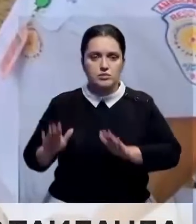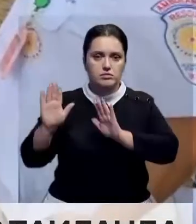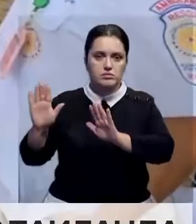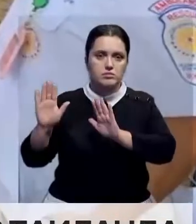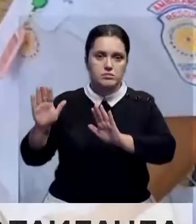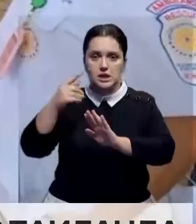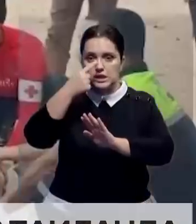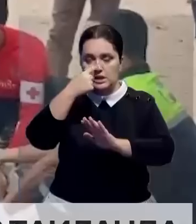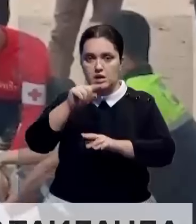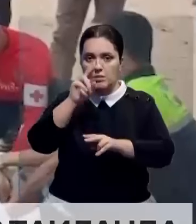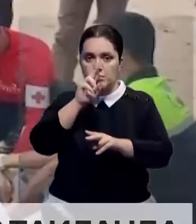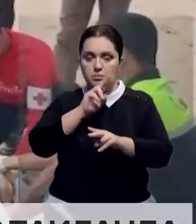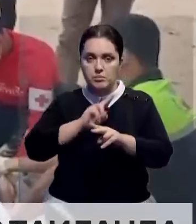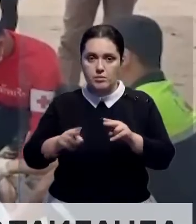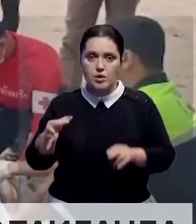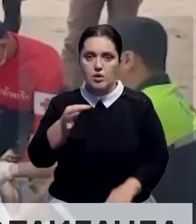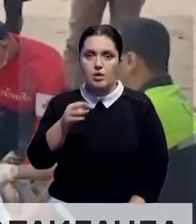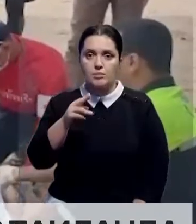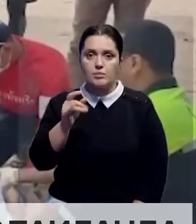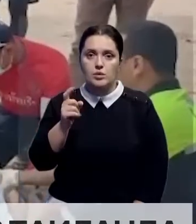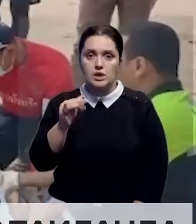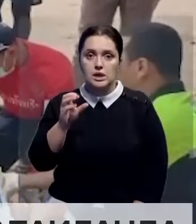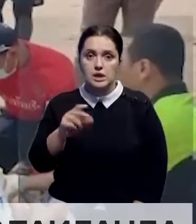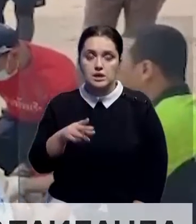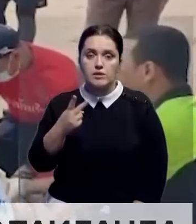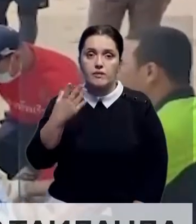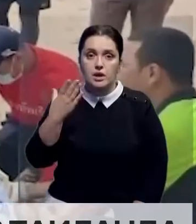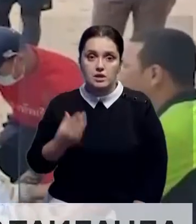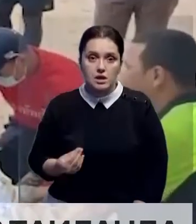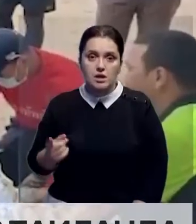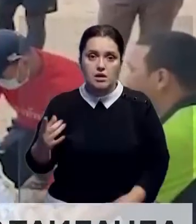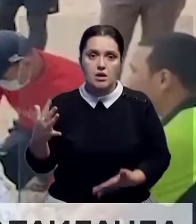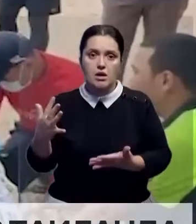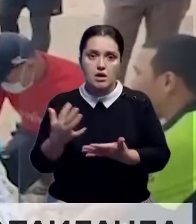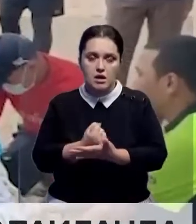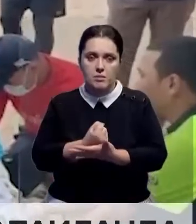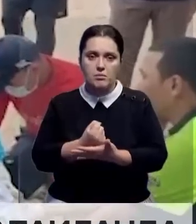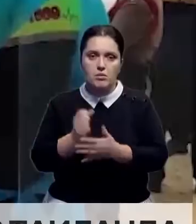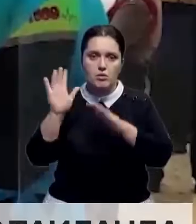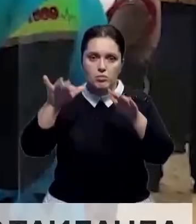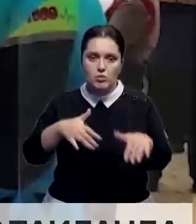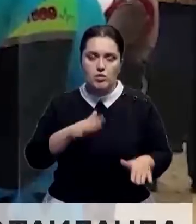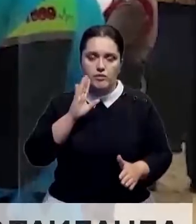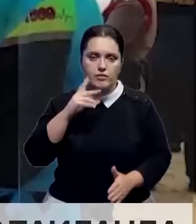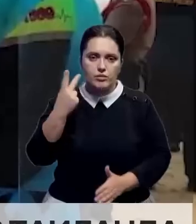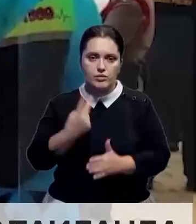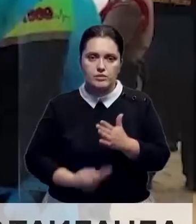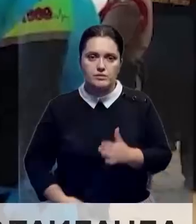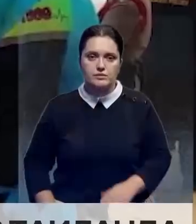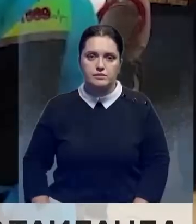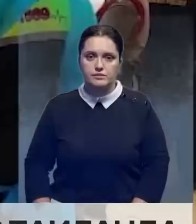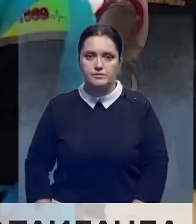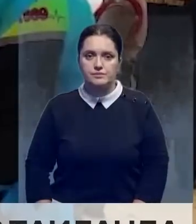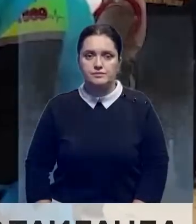месяцев проживавший в королевстве, пропал без вести на острове Пхукет. Через два дня тело молодого человека обнаружили спасатели в море.